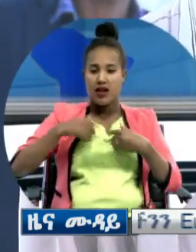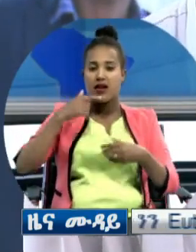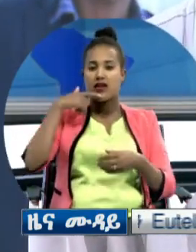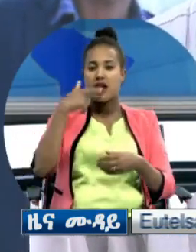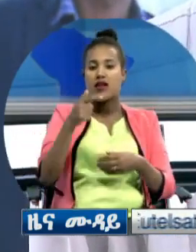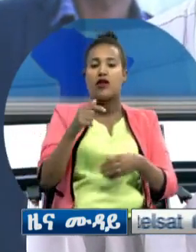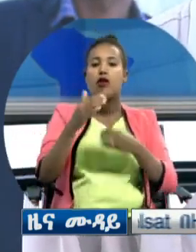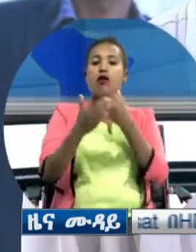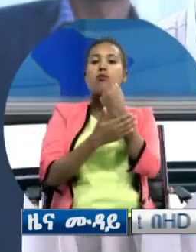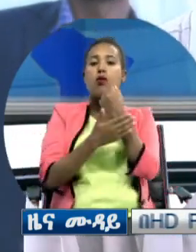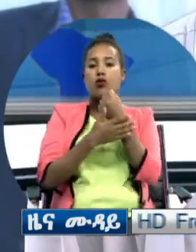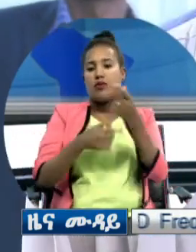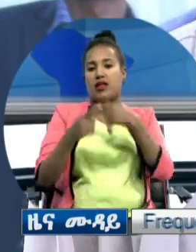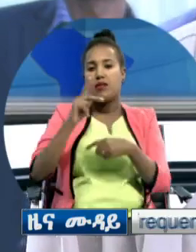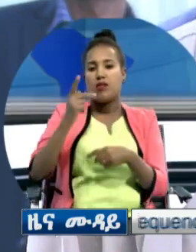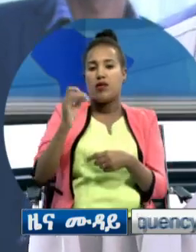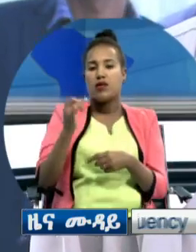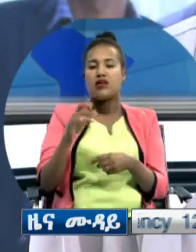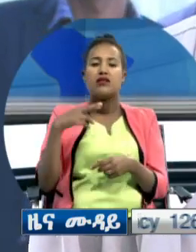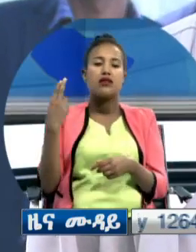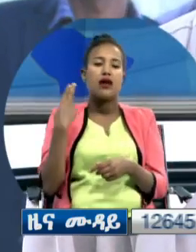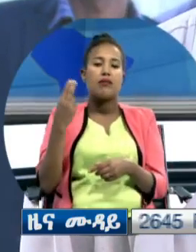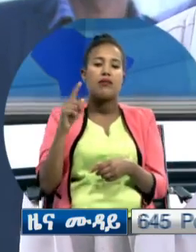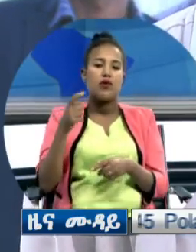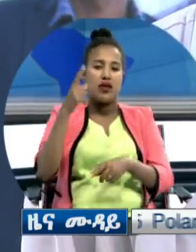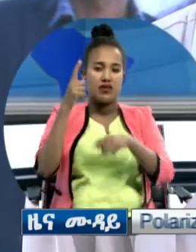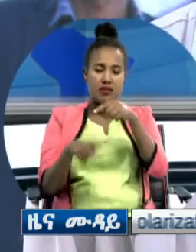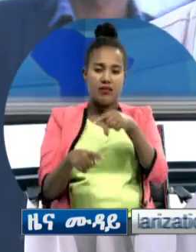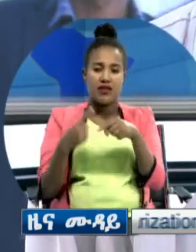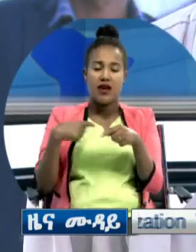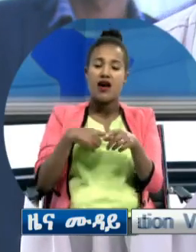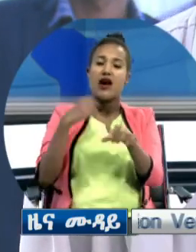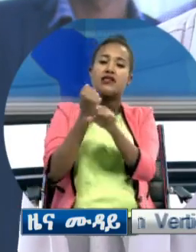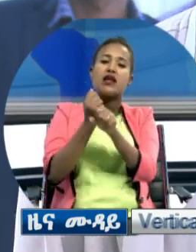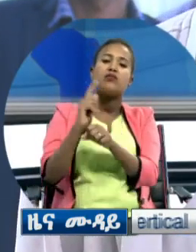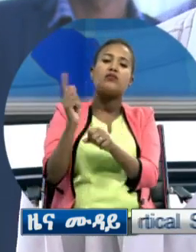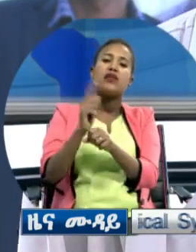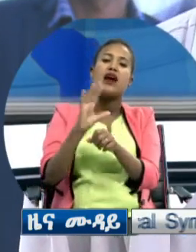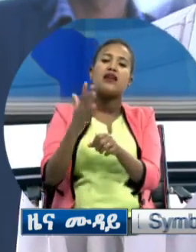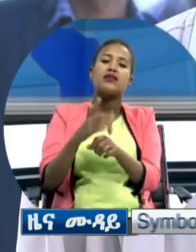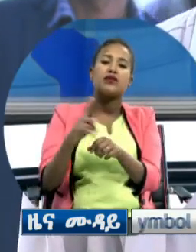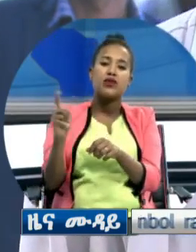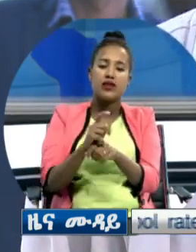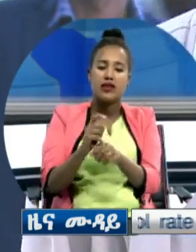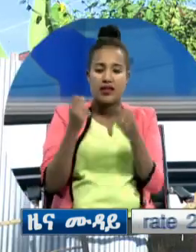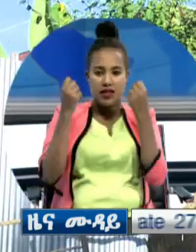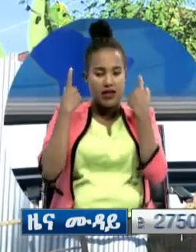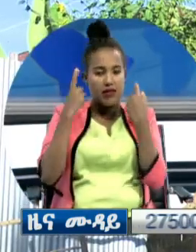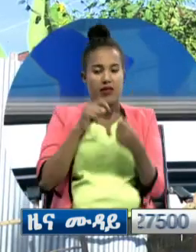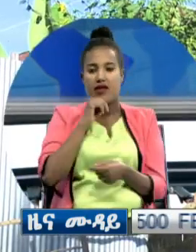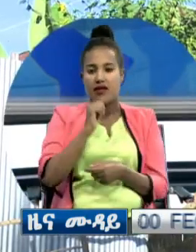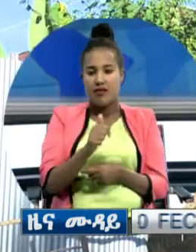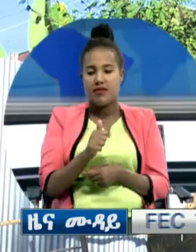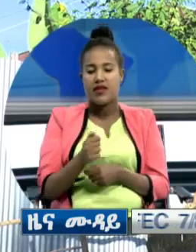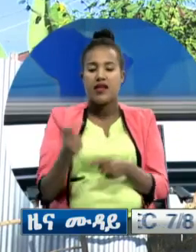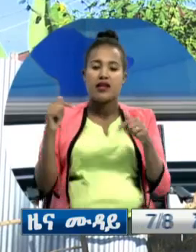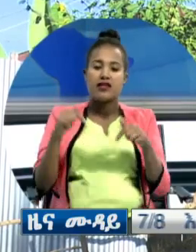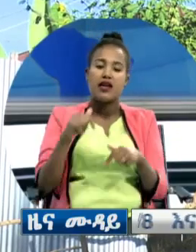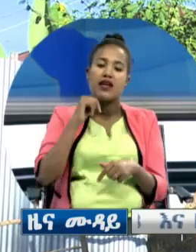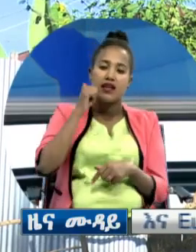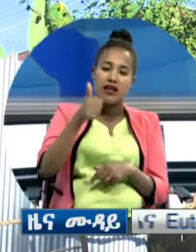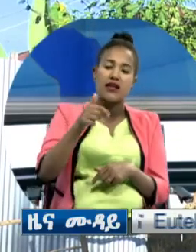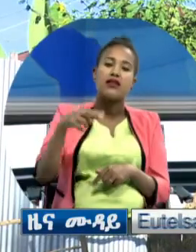ፖል ይመጣል የፖሉ ተጠቃሚ አልሆንም። እኛ አሰራሩ ምን አይነት አሰራር እንደሆነ እየገባን አይደለም። ከዛሬ ነገ